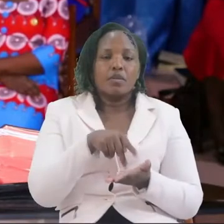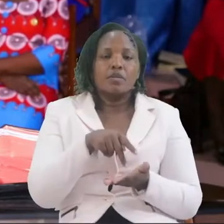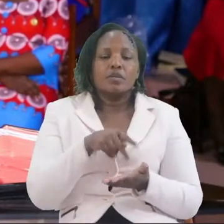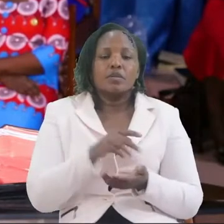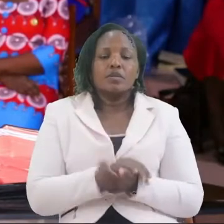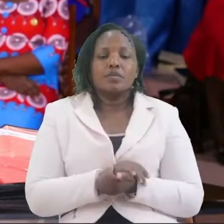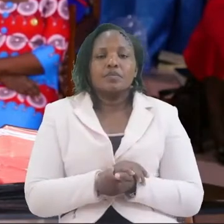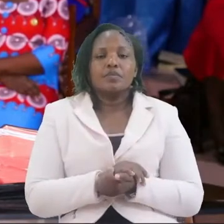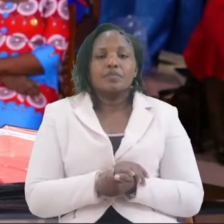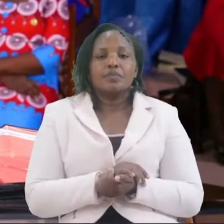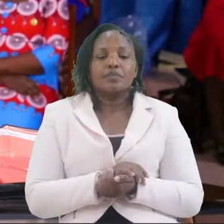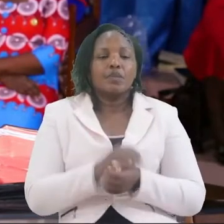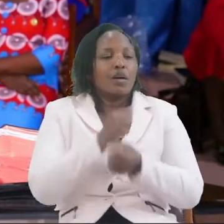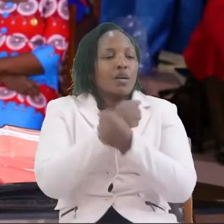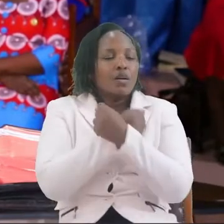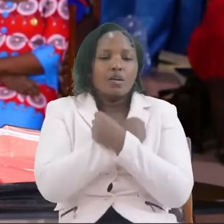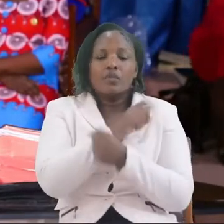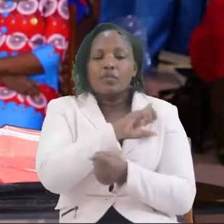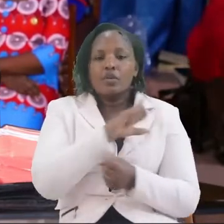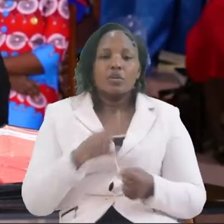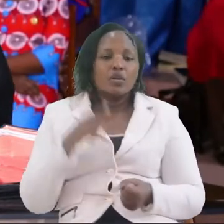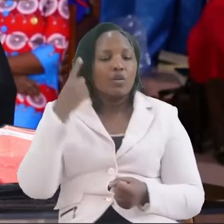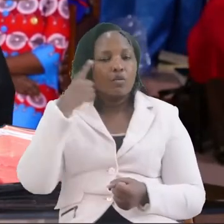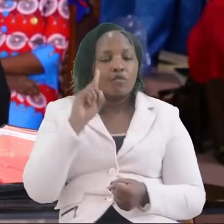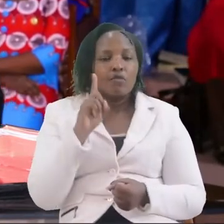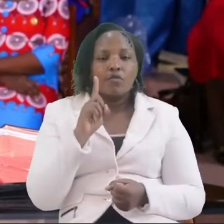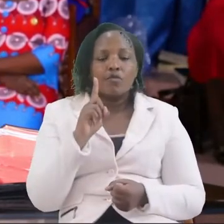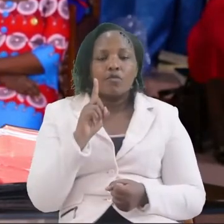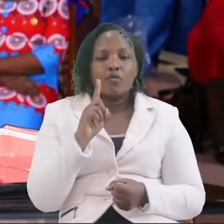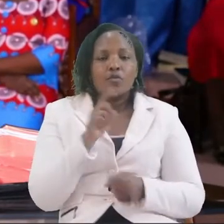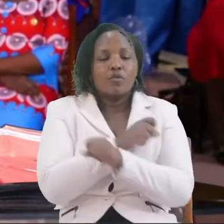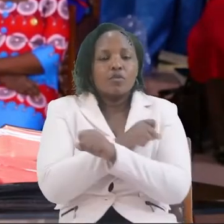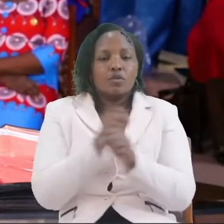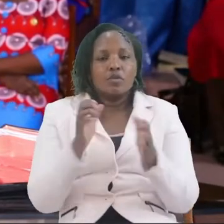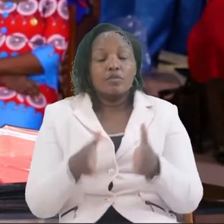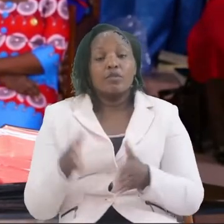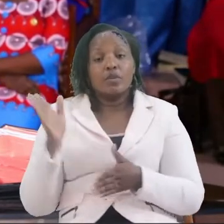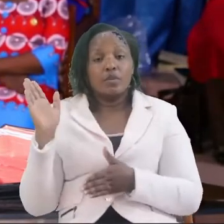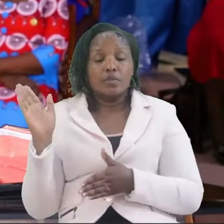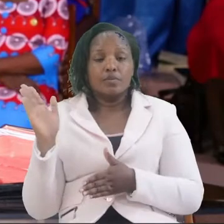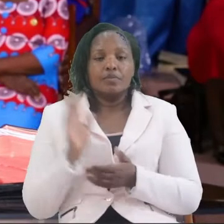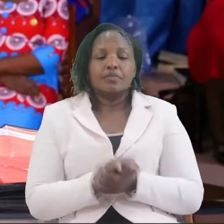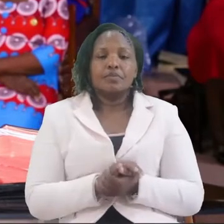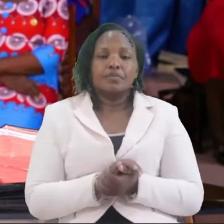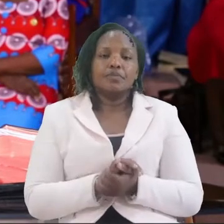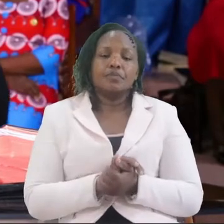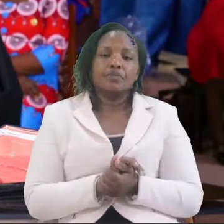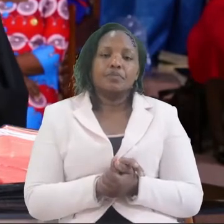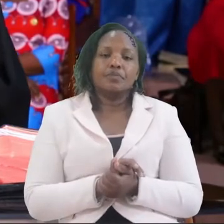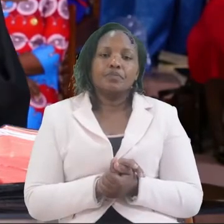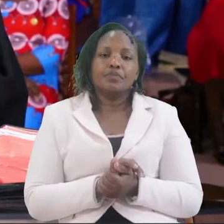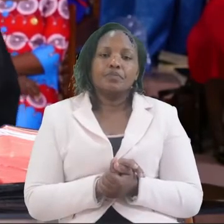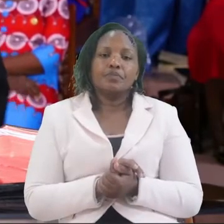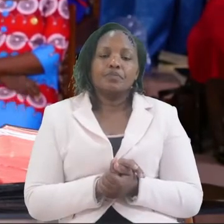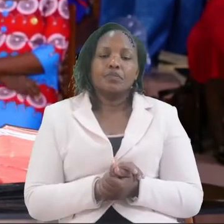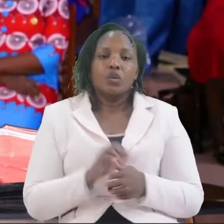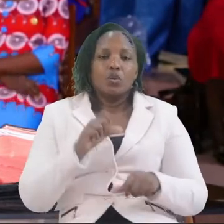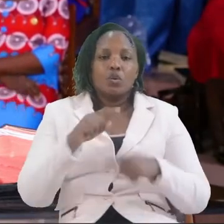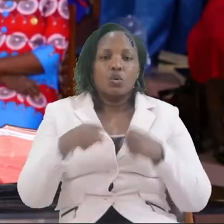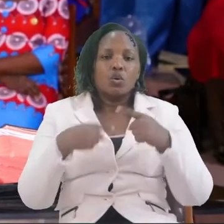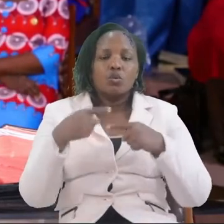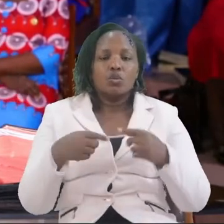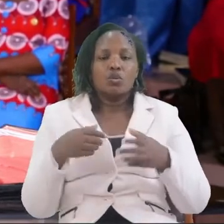Bahati. Nampenda Bwana kwa sababu yeye ni mwokozi wa maisha yangu.